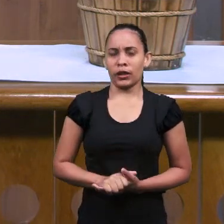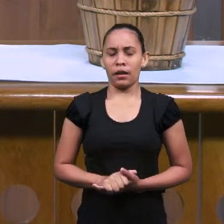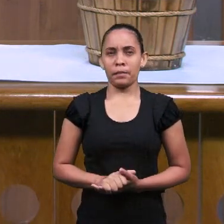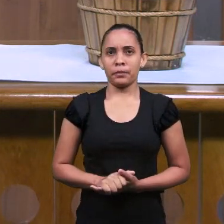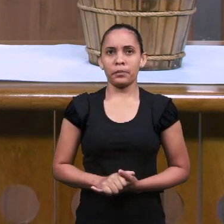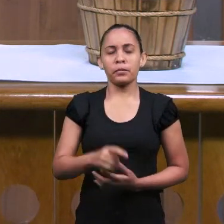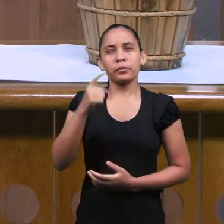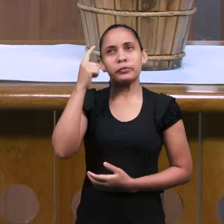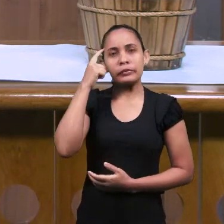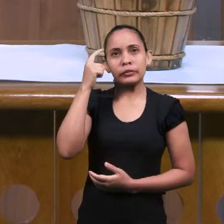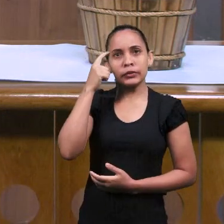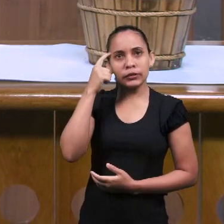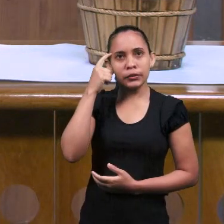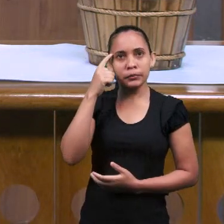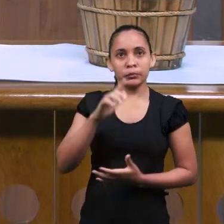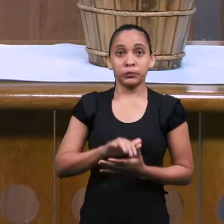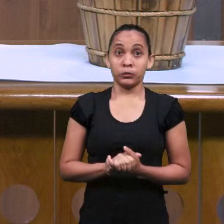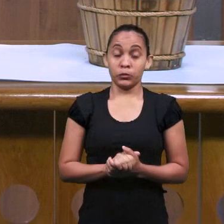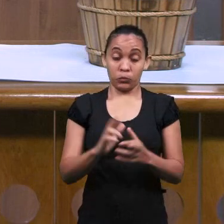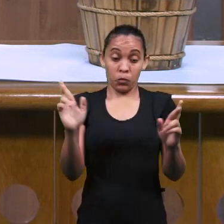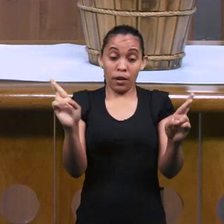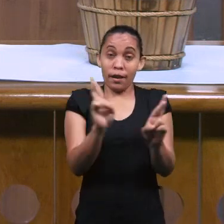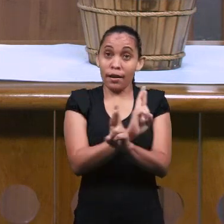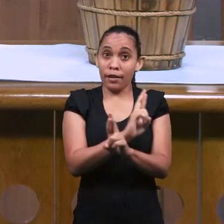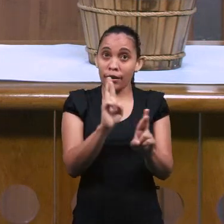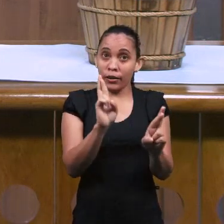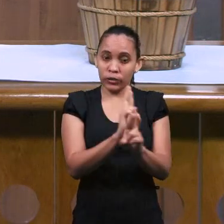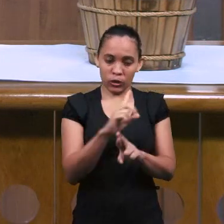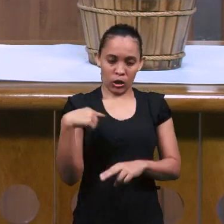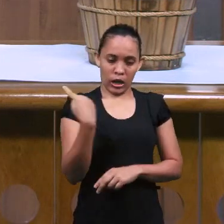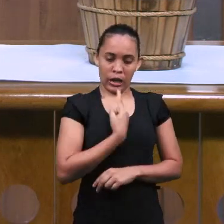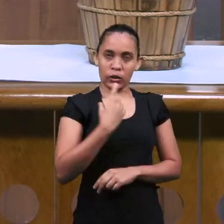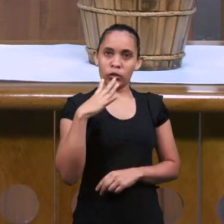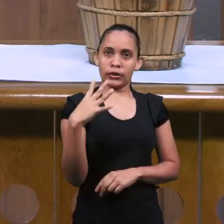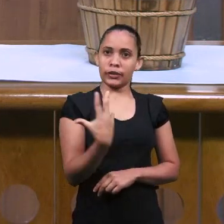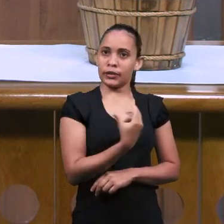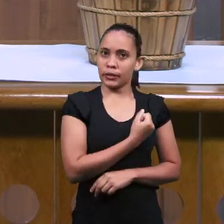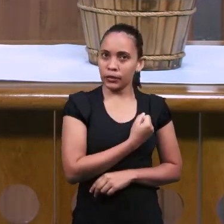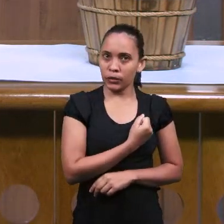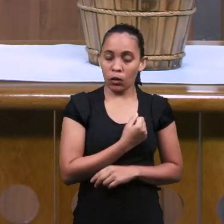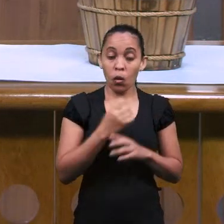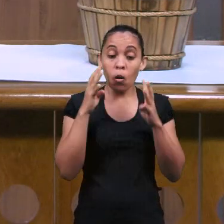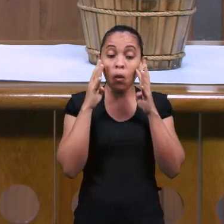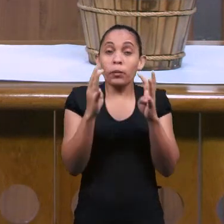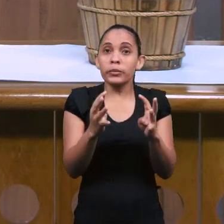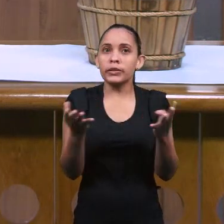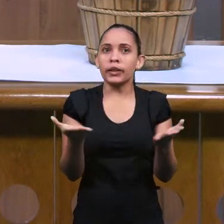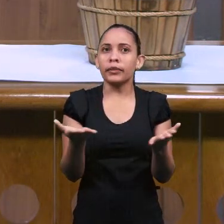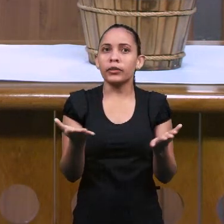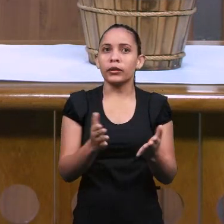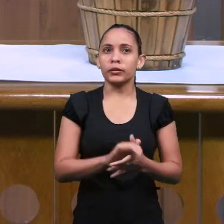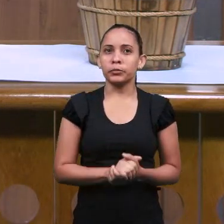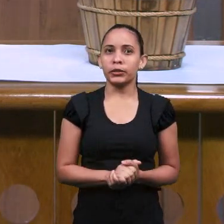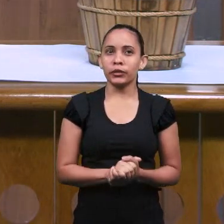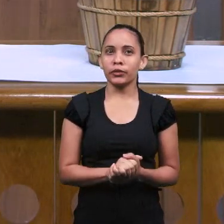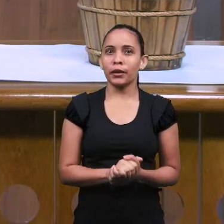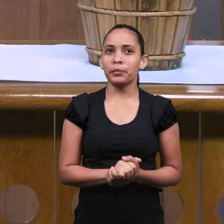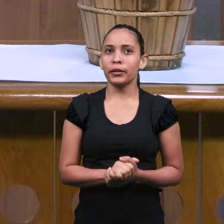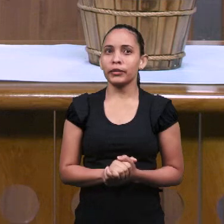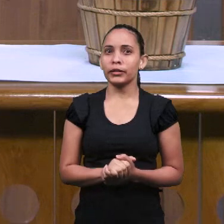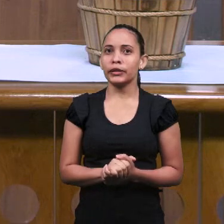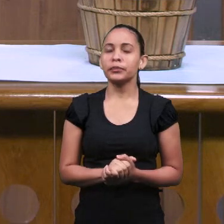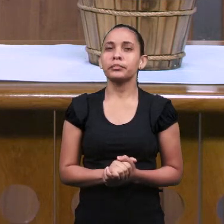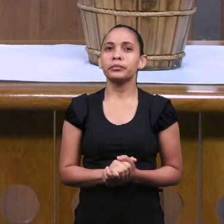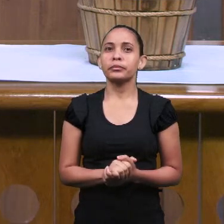et répondre sur quelques aspects qui sont liés à notre salut. Observez. Quand nous admettons